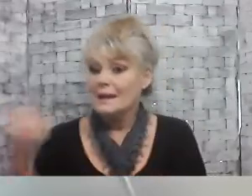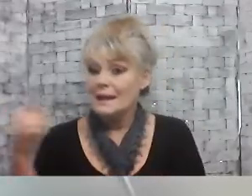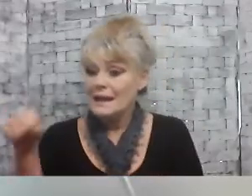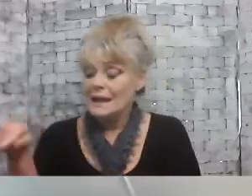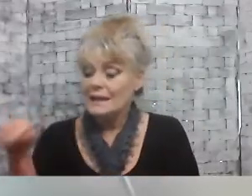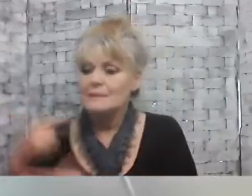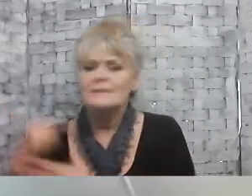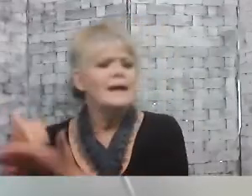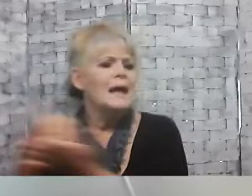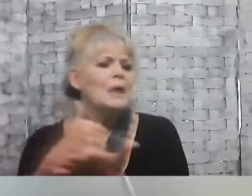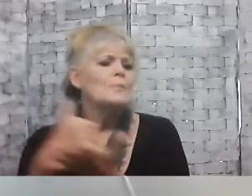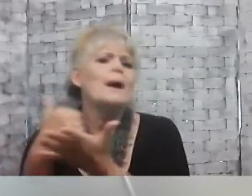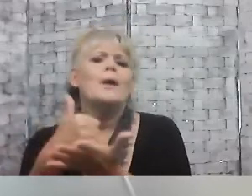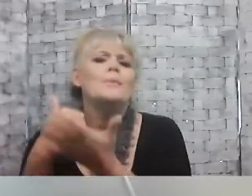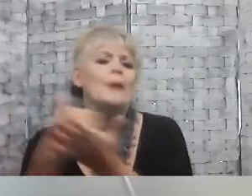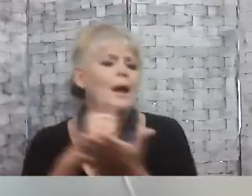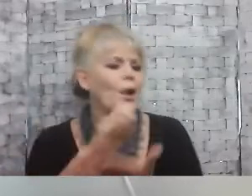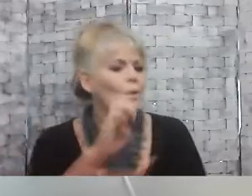In Jerusalem bly?